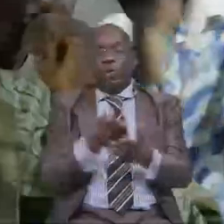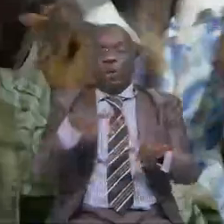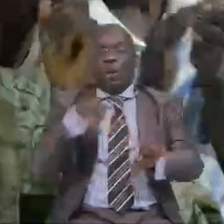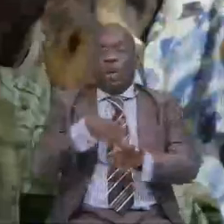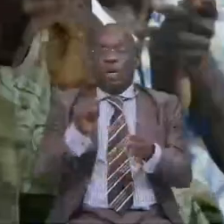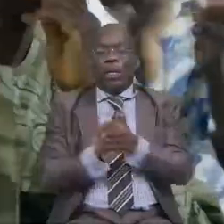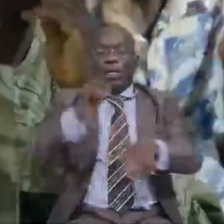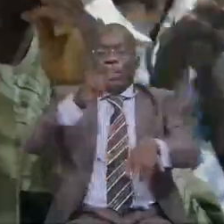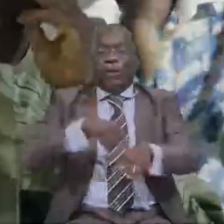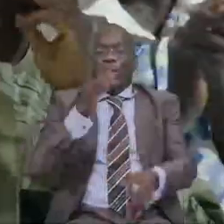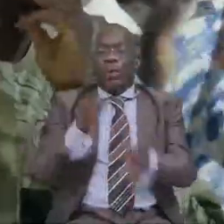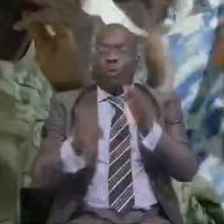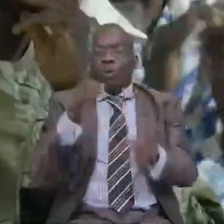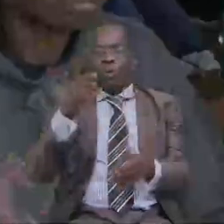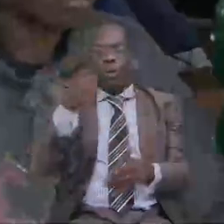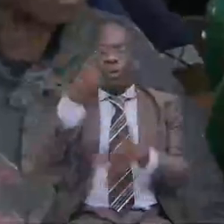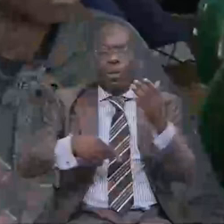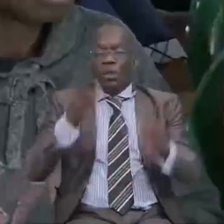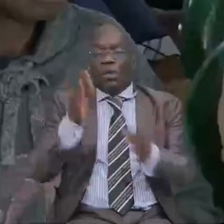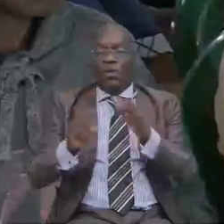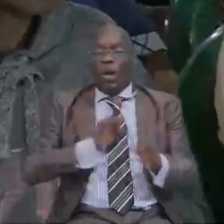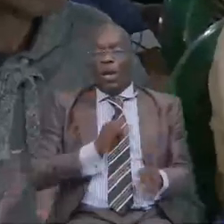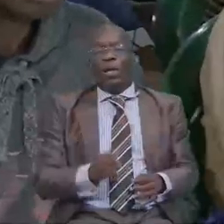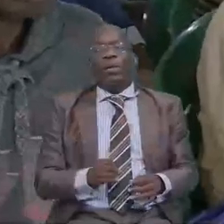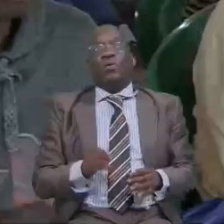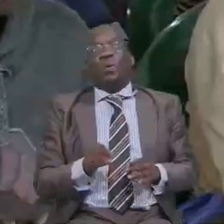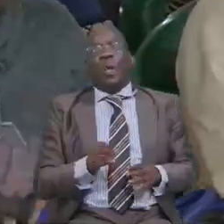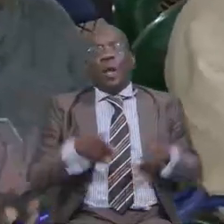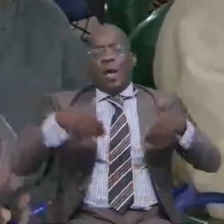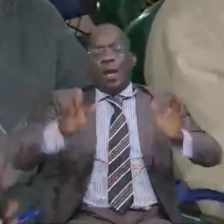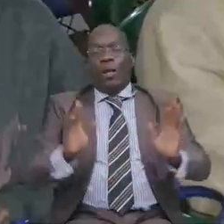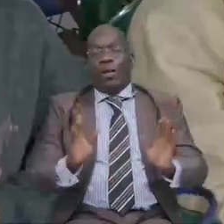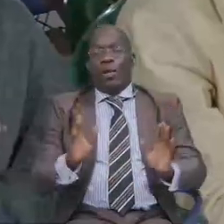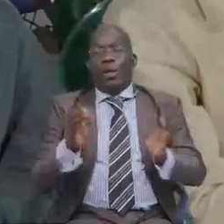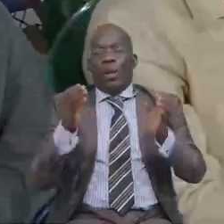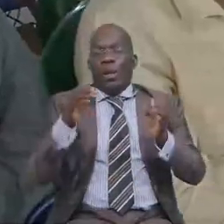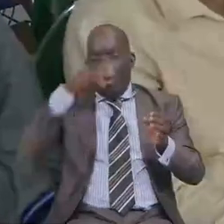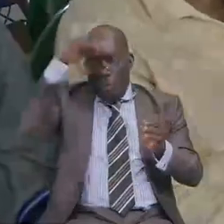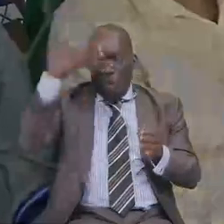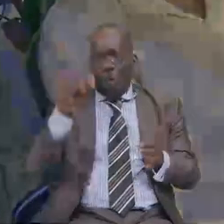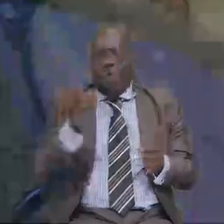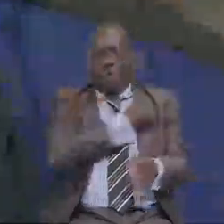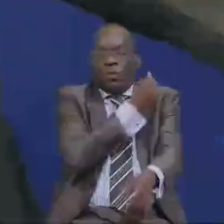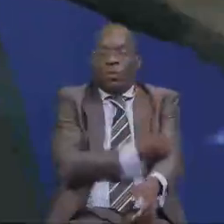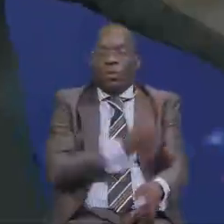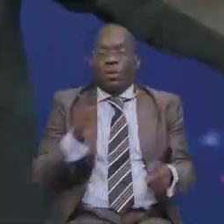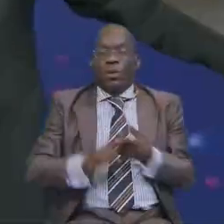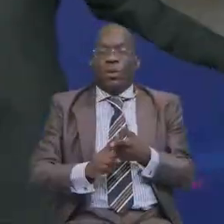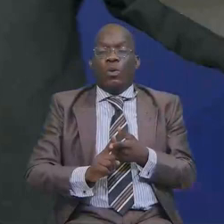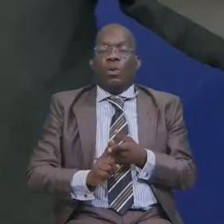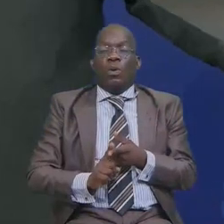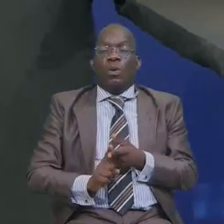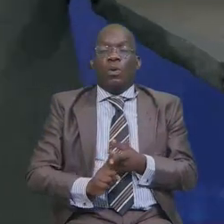si j'avais tremblé à l'époque? Et si j'avais permis aux hommes d'autorité de me faire taire